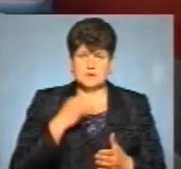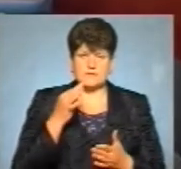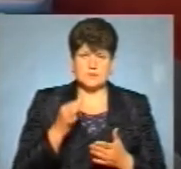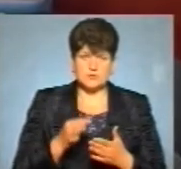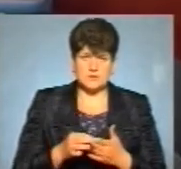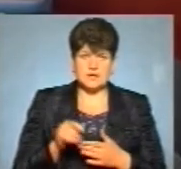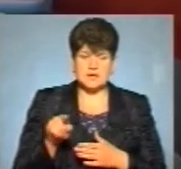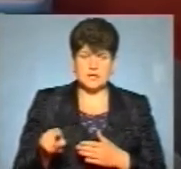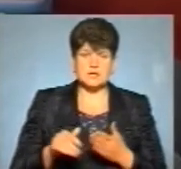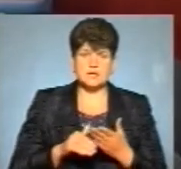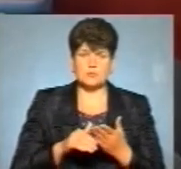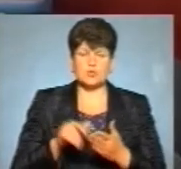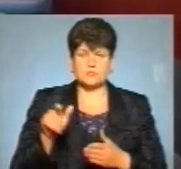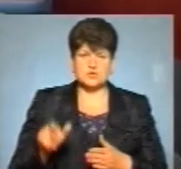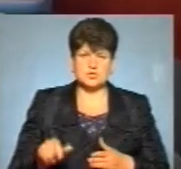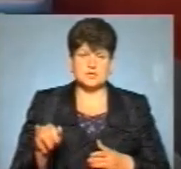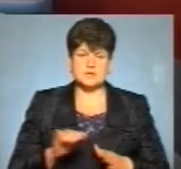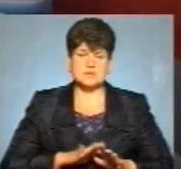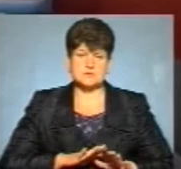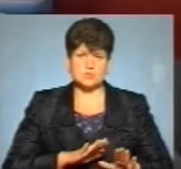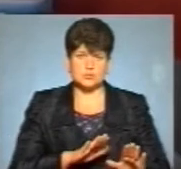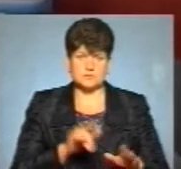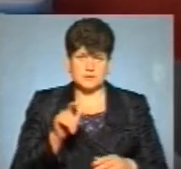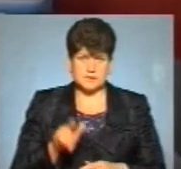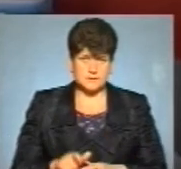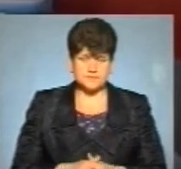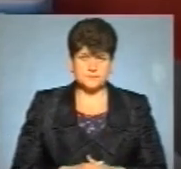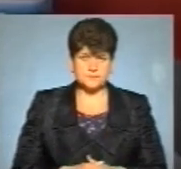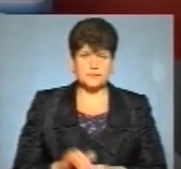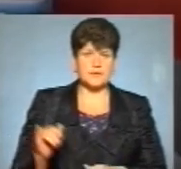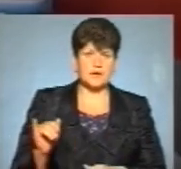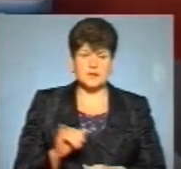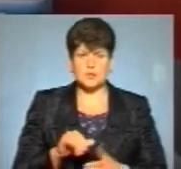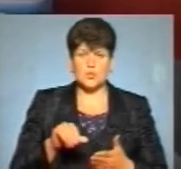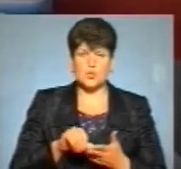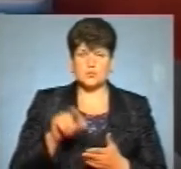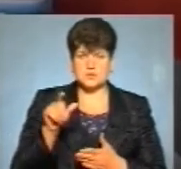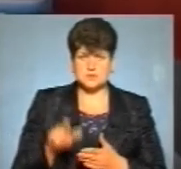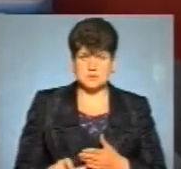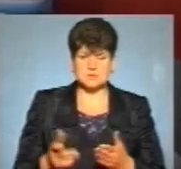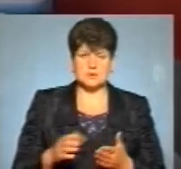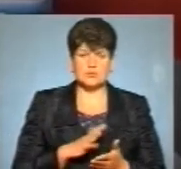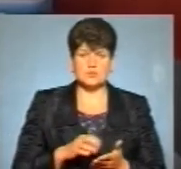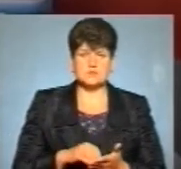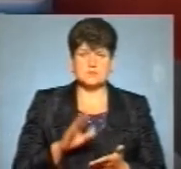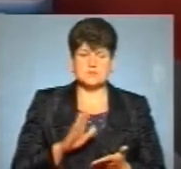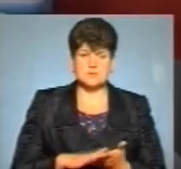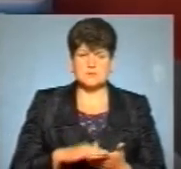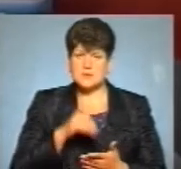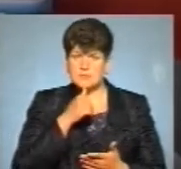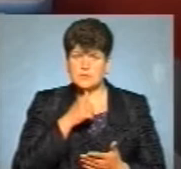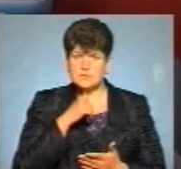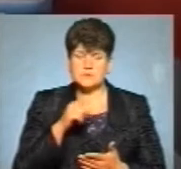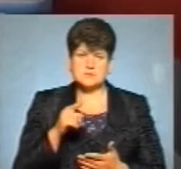і їхні помічники чи заступники. І учасник, який був зареєстрований на пробне